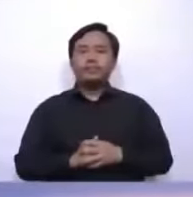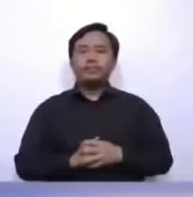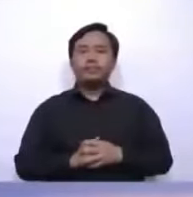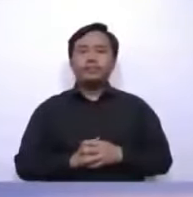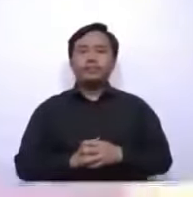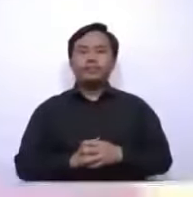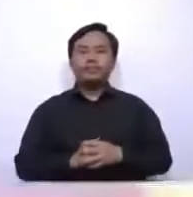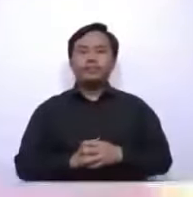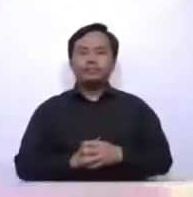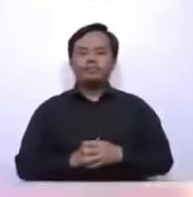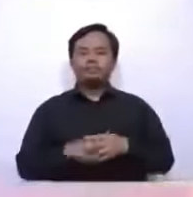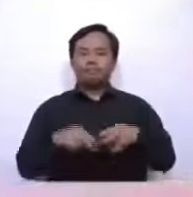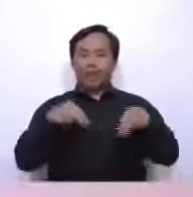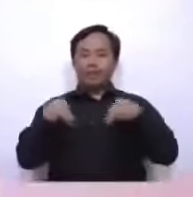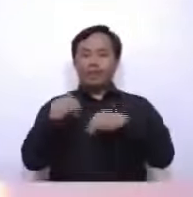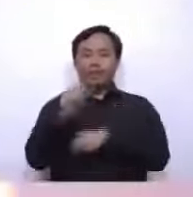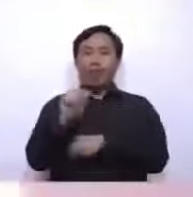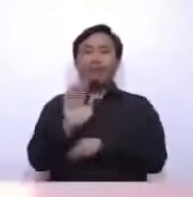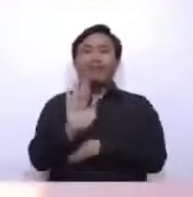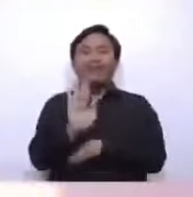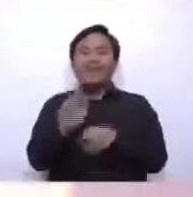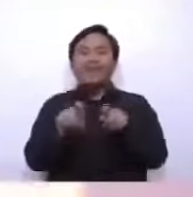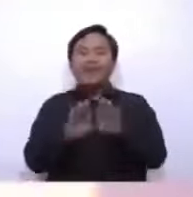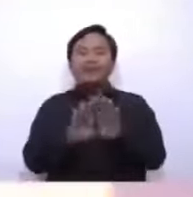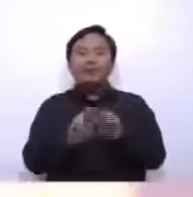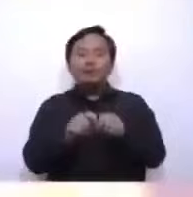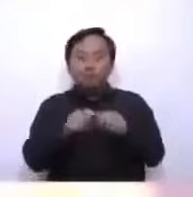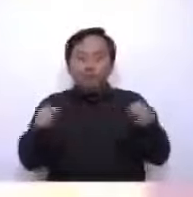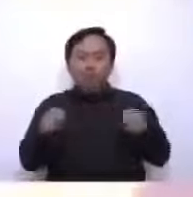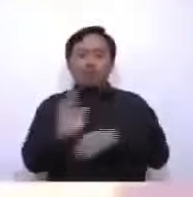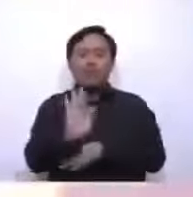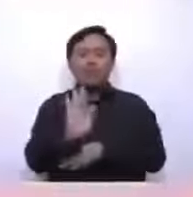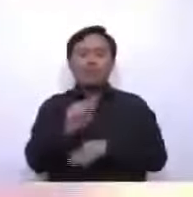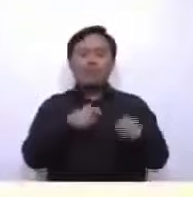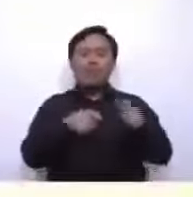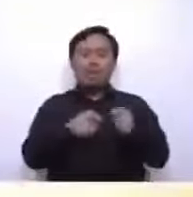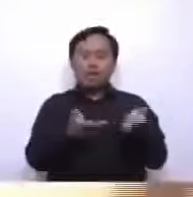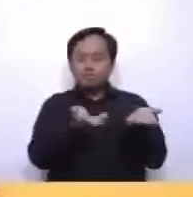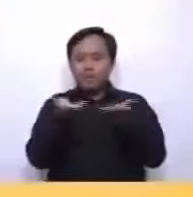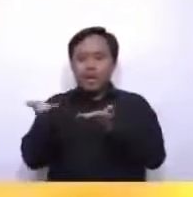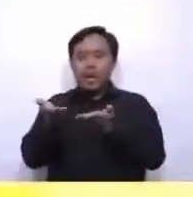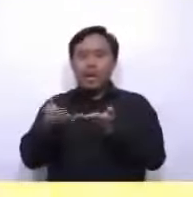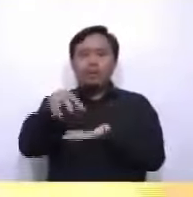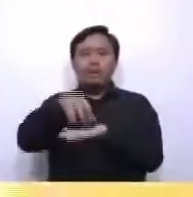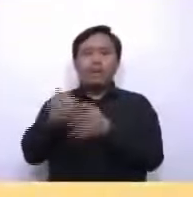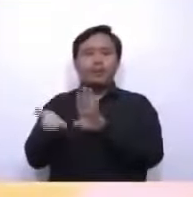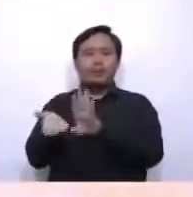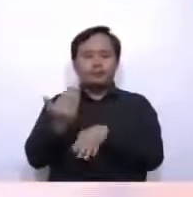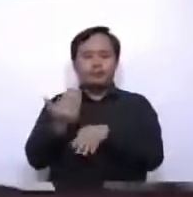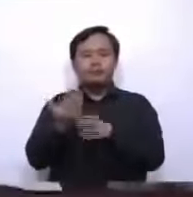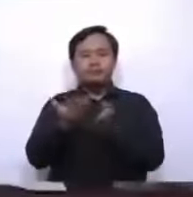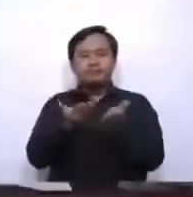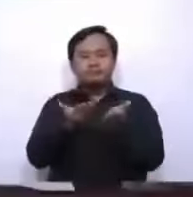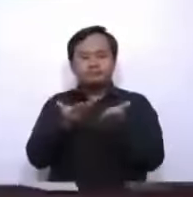Ya, berupa kertas betul. Dibukanya nanti Bapak dibuka oleh moderator. Baik, silakan untuk menuju ke